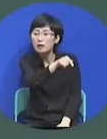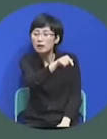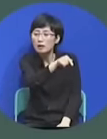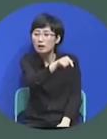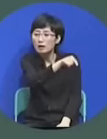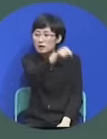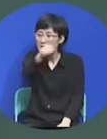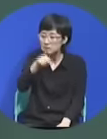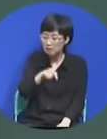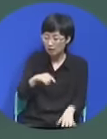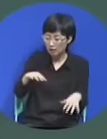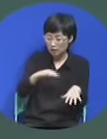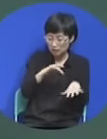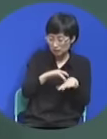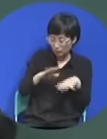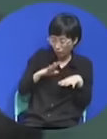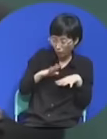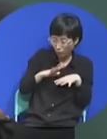않습니다.